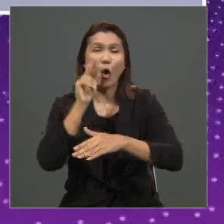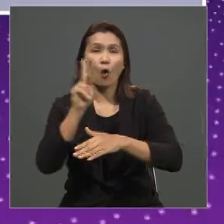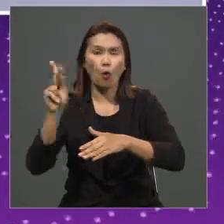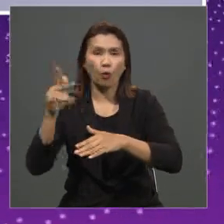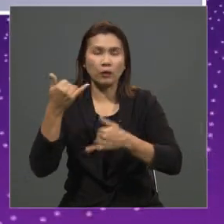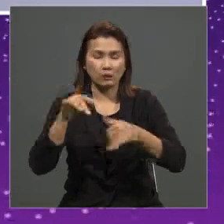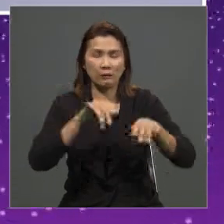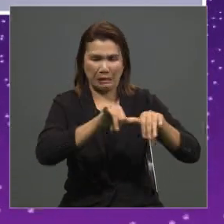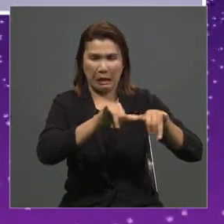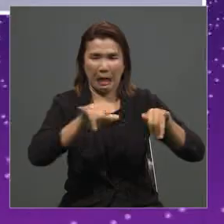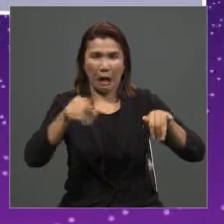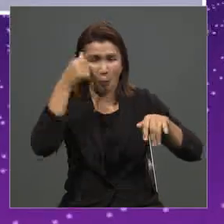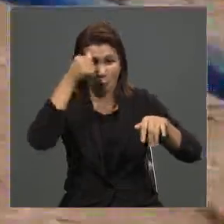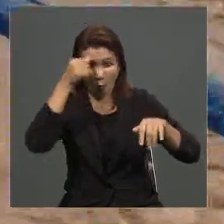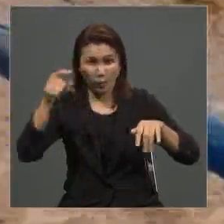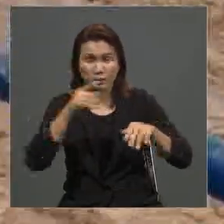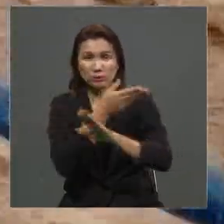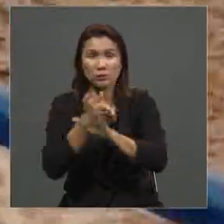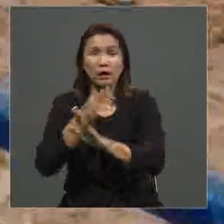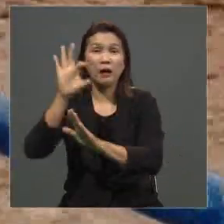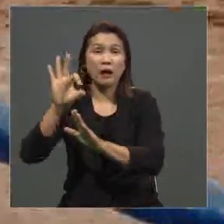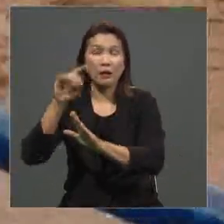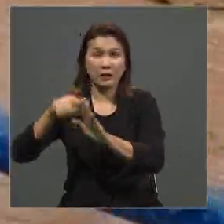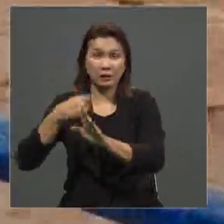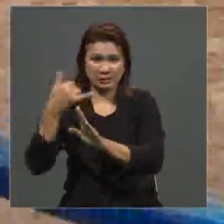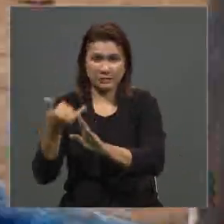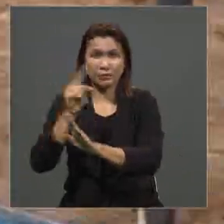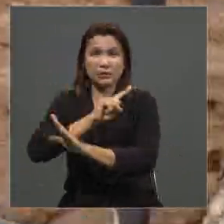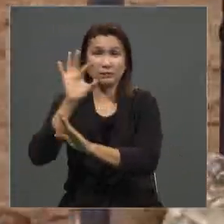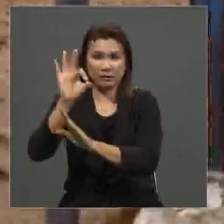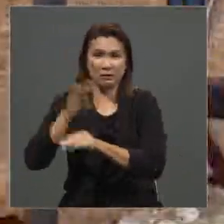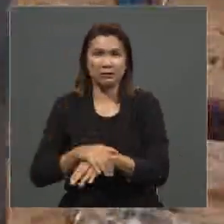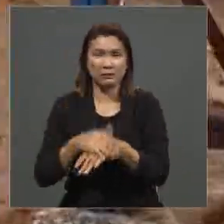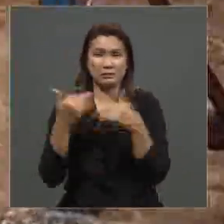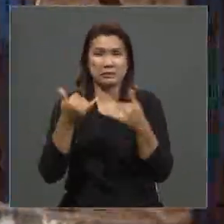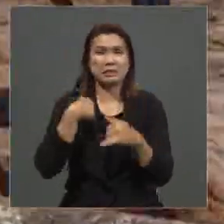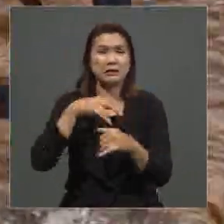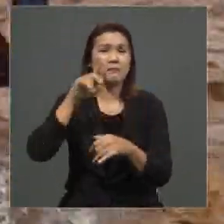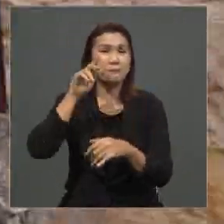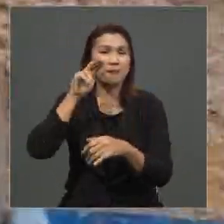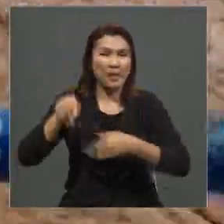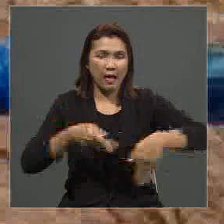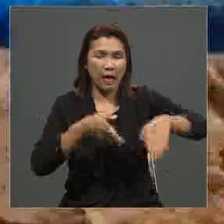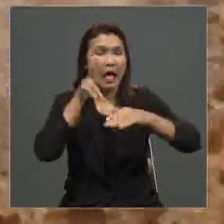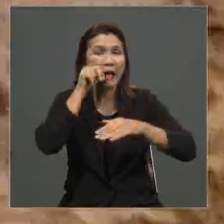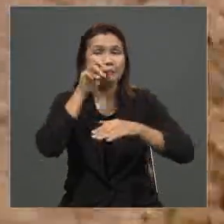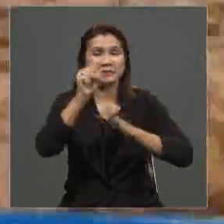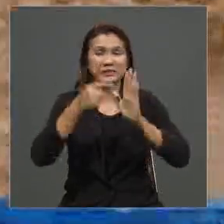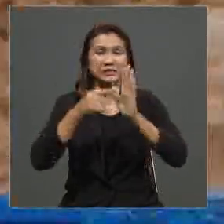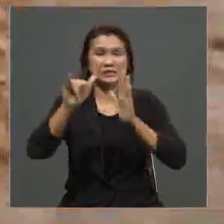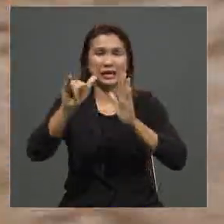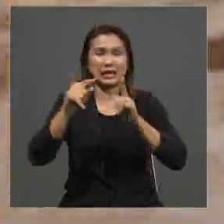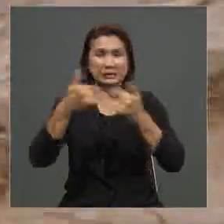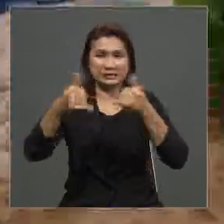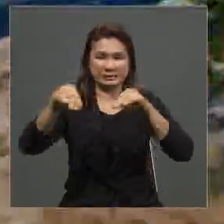ตุลาคมนี้ค่ะระดับน้ำนะคะตอนนี้ในแม่น้ำสายเนะคะเพิ่มสูงขึ้นจนติดใต้สะพานพรม